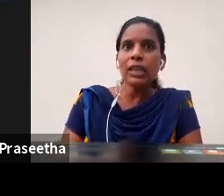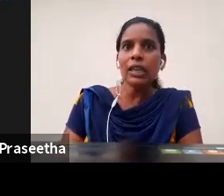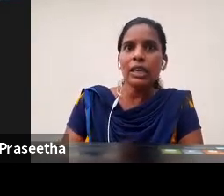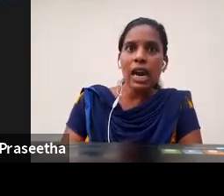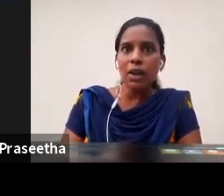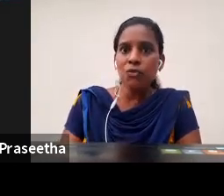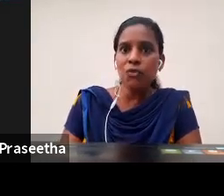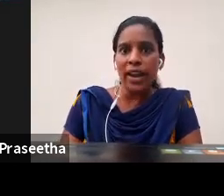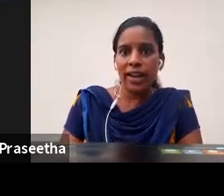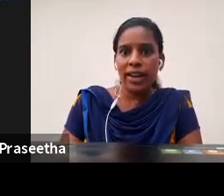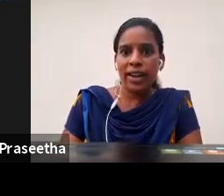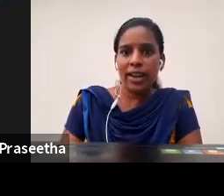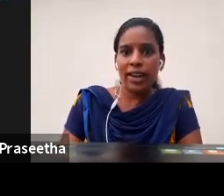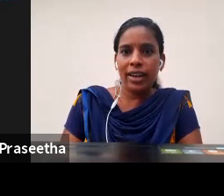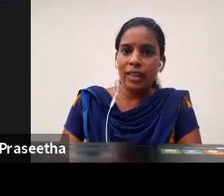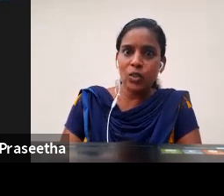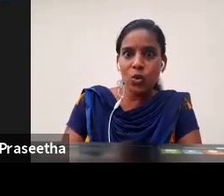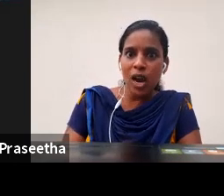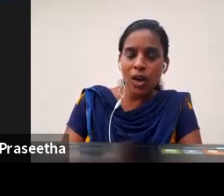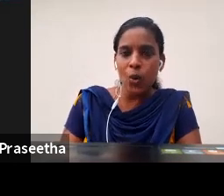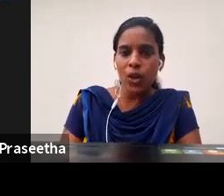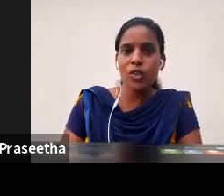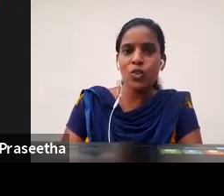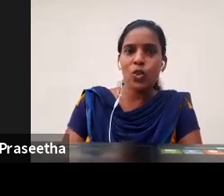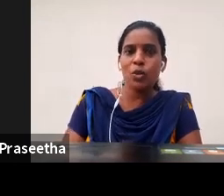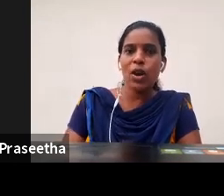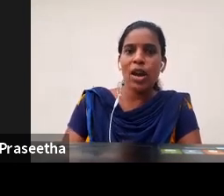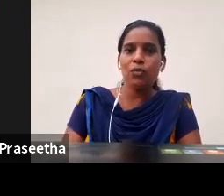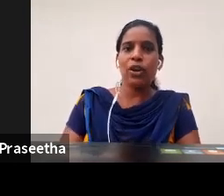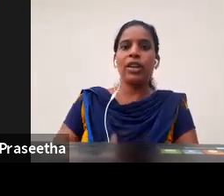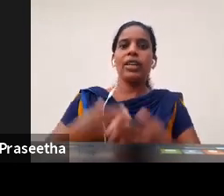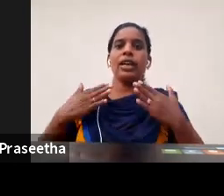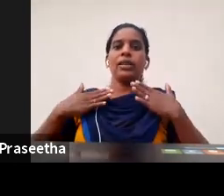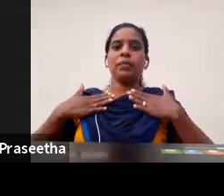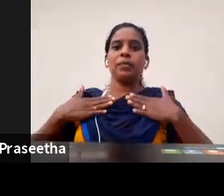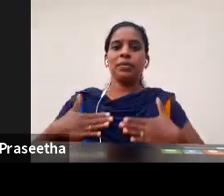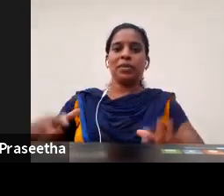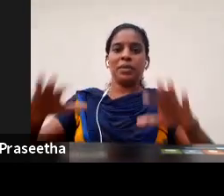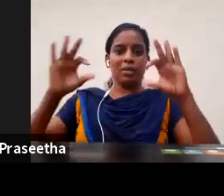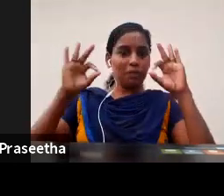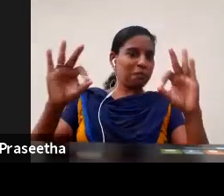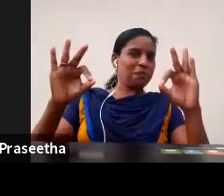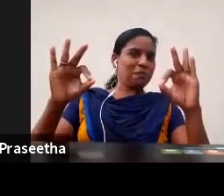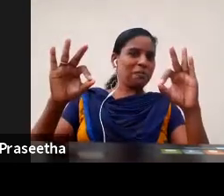ഇനി ഐ ആം ഫൈൻ എന്ന, സുഖാണോ എന്ന് ചോദിക്കുമ്പോ ഐ ആം ഫൈൻ, ഇതാണ്